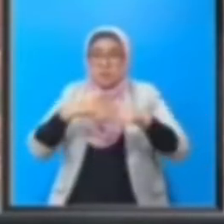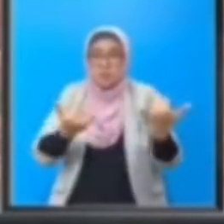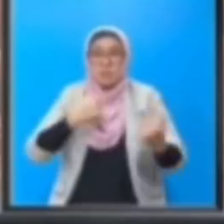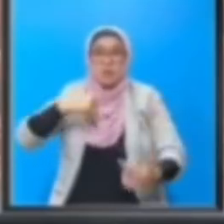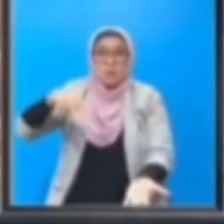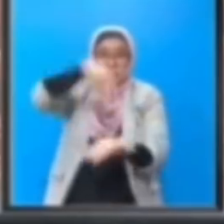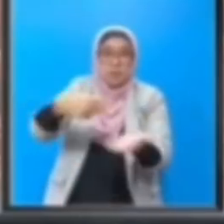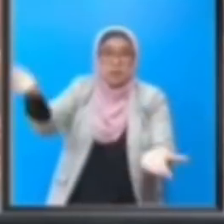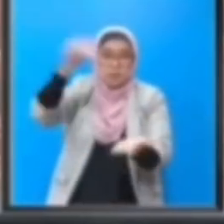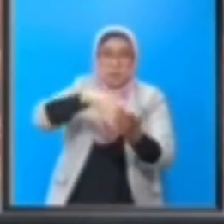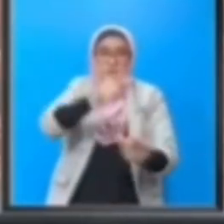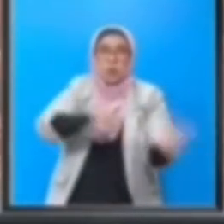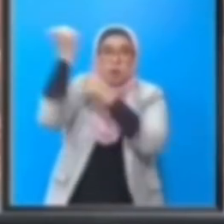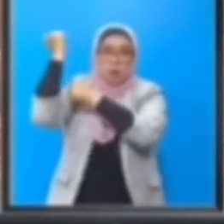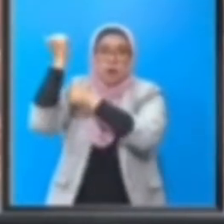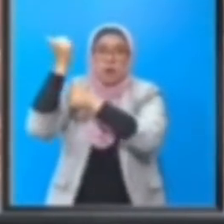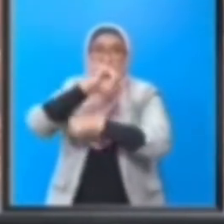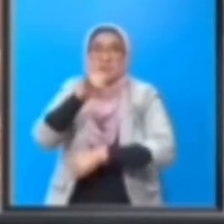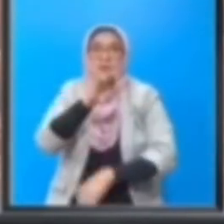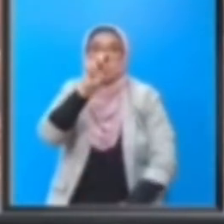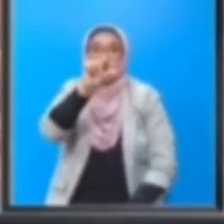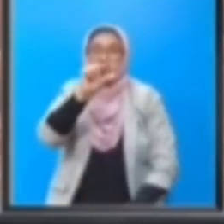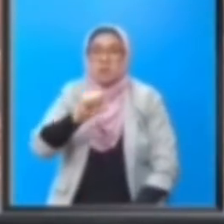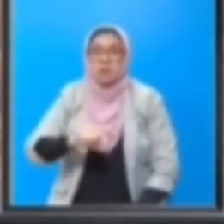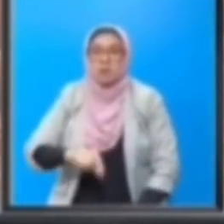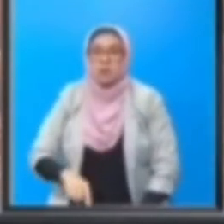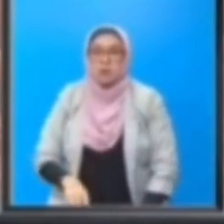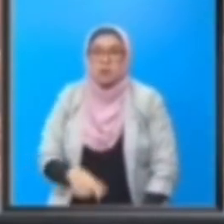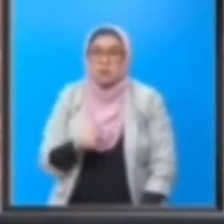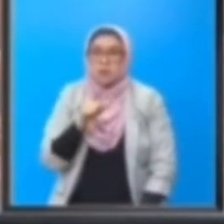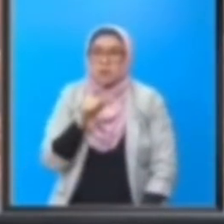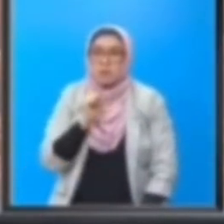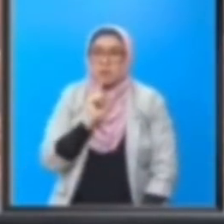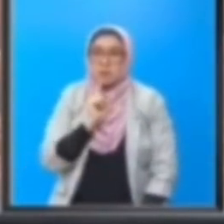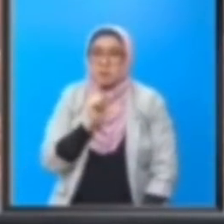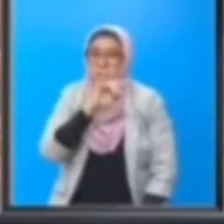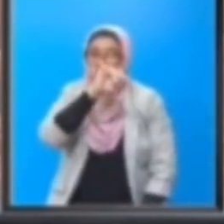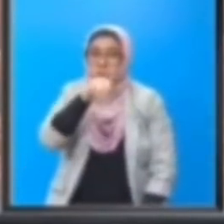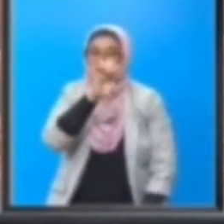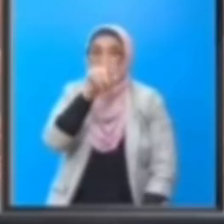Kalau you diri sekali ini, saya allow you keluar. Alah keluar. Jelutong keluar.